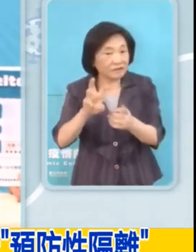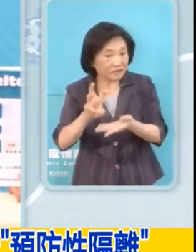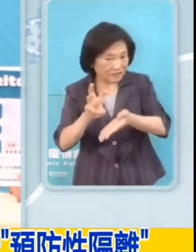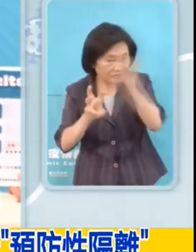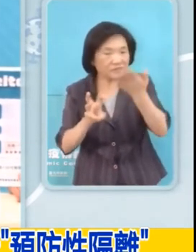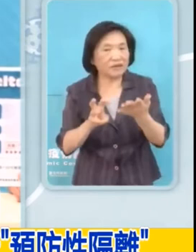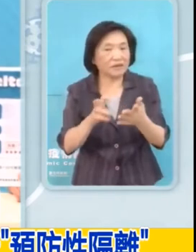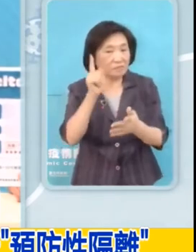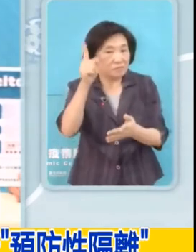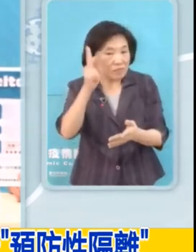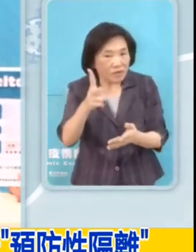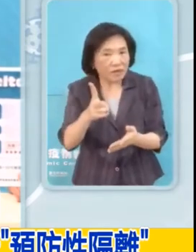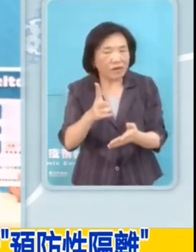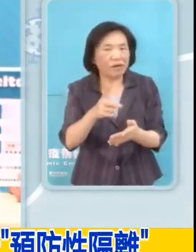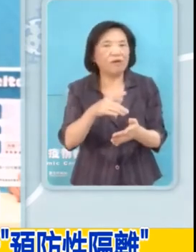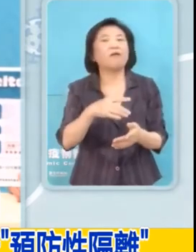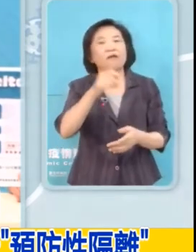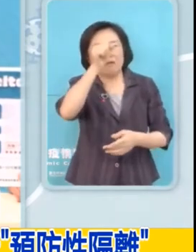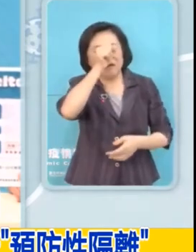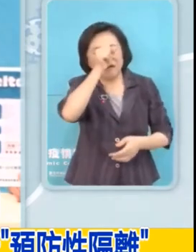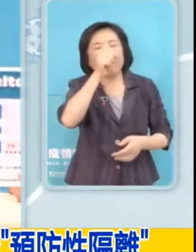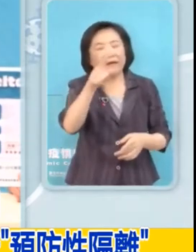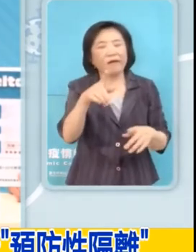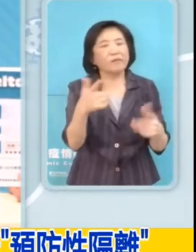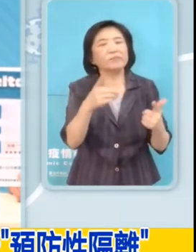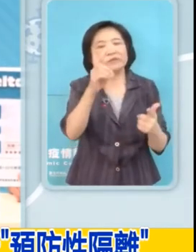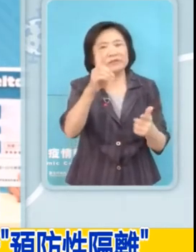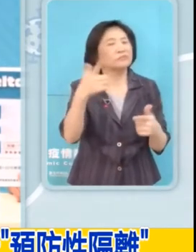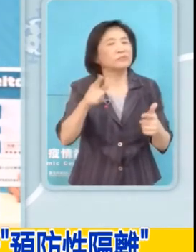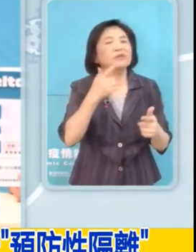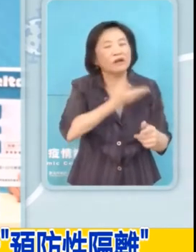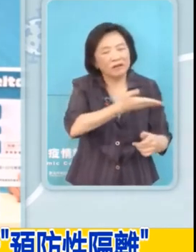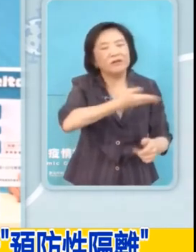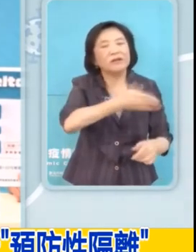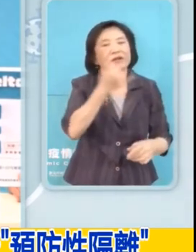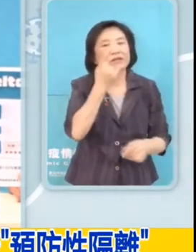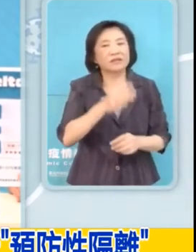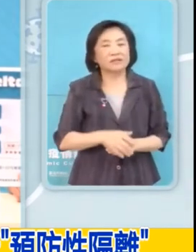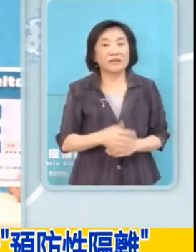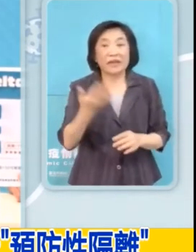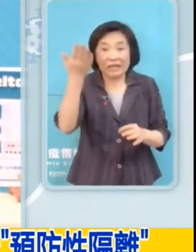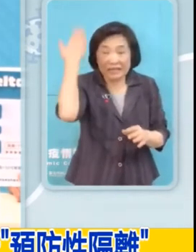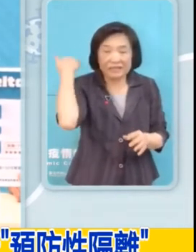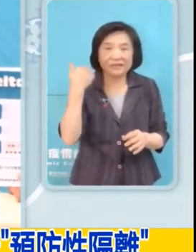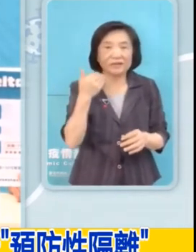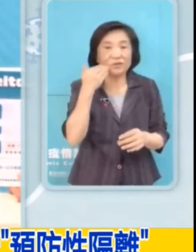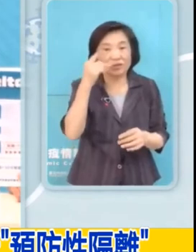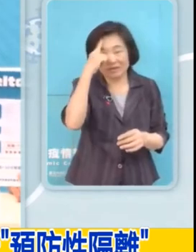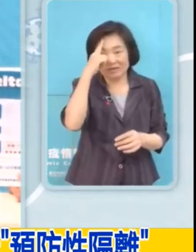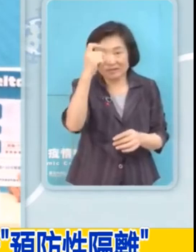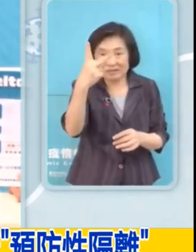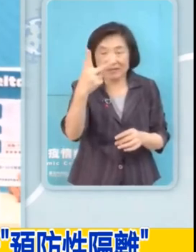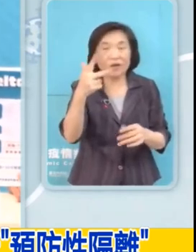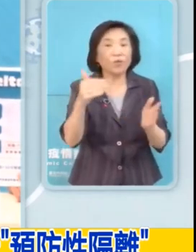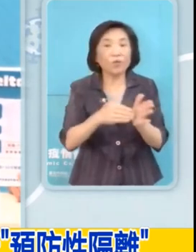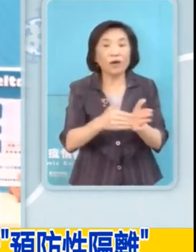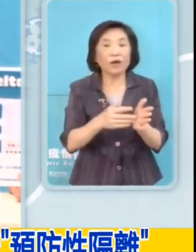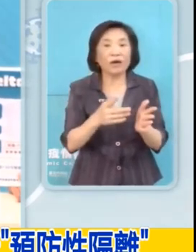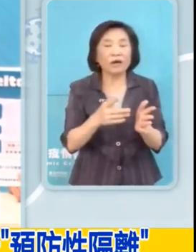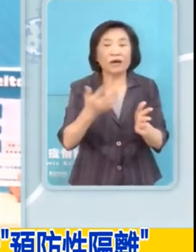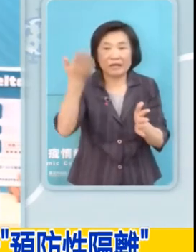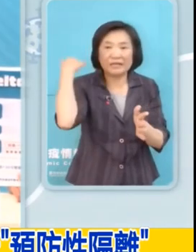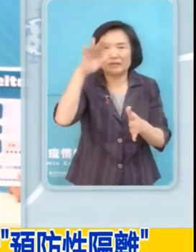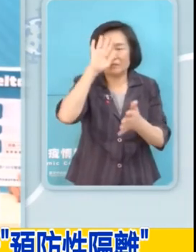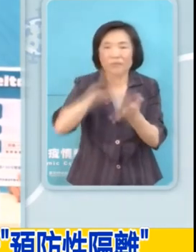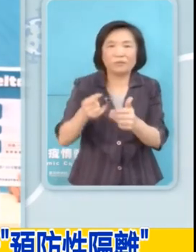哈，才认为说你没有不会感染别人再给你放出去的。那过去是反正只要17天，你知道，以前的病毒